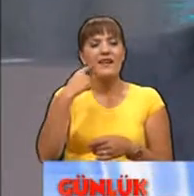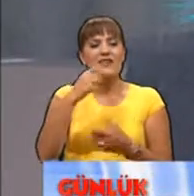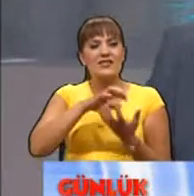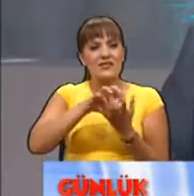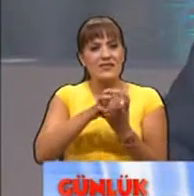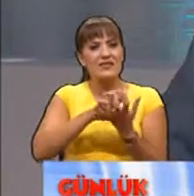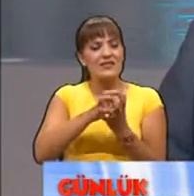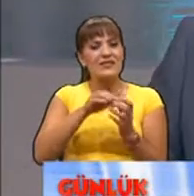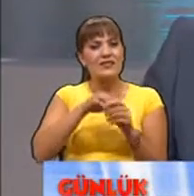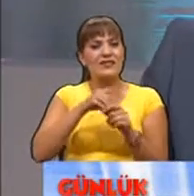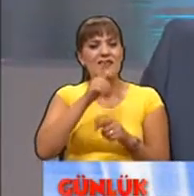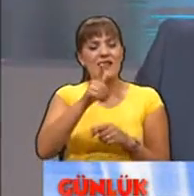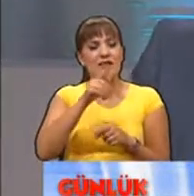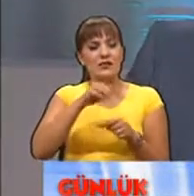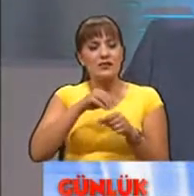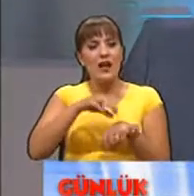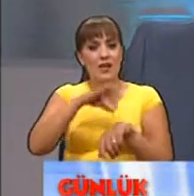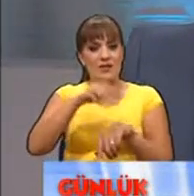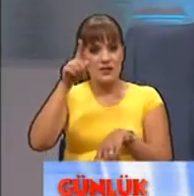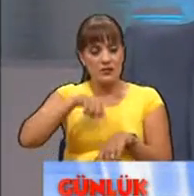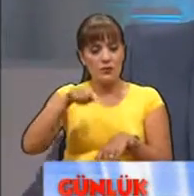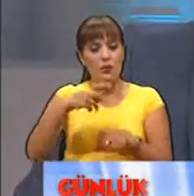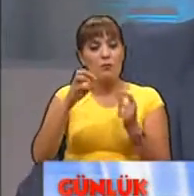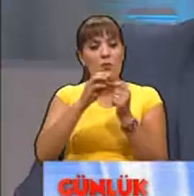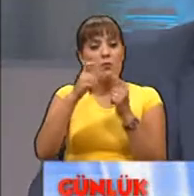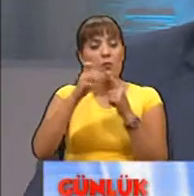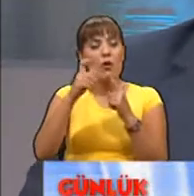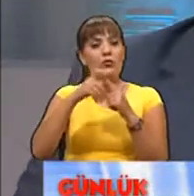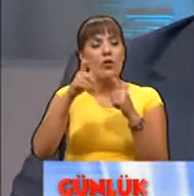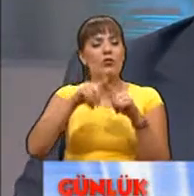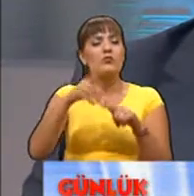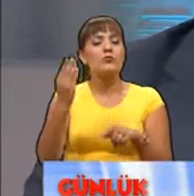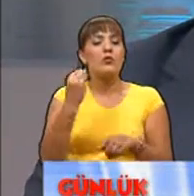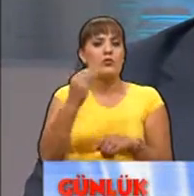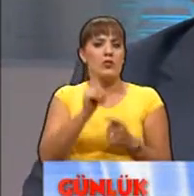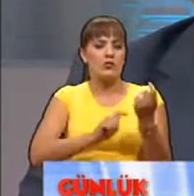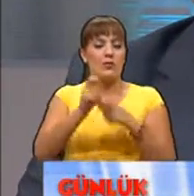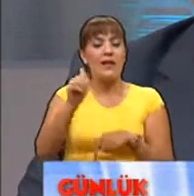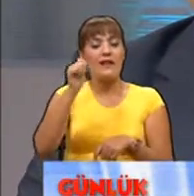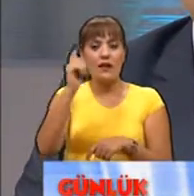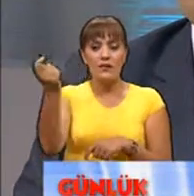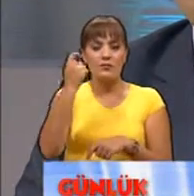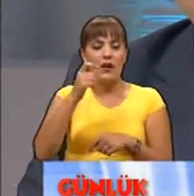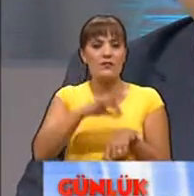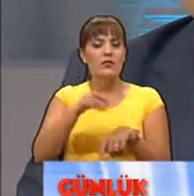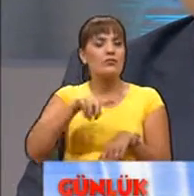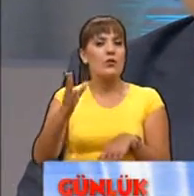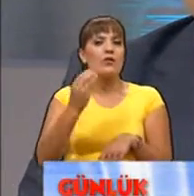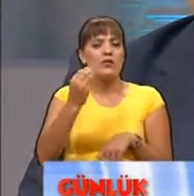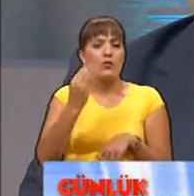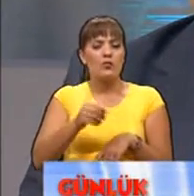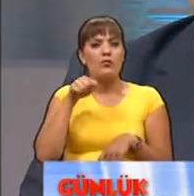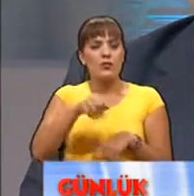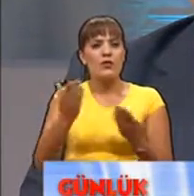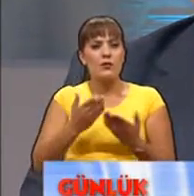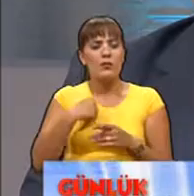sıkma, diş gıdırdatma dediğimiz bruxizm hastalarında botoksu çok etkin bir şekilde uyguluyoruz ve geri dönüşleri çok güzel oluyor hastalardan. Hı-hı.